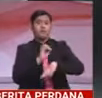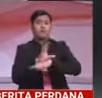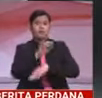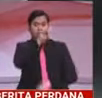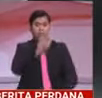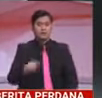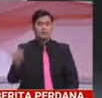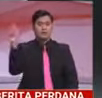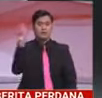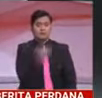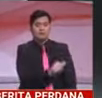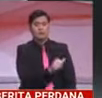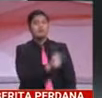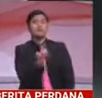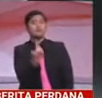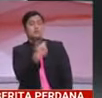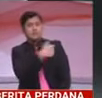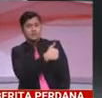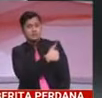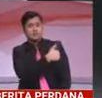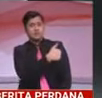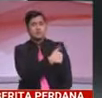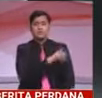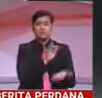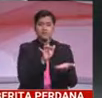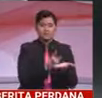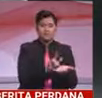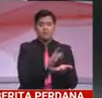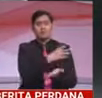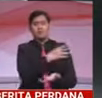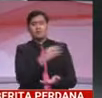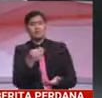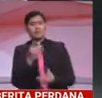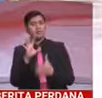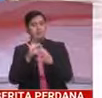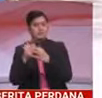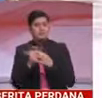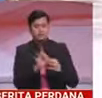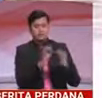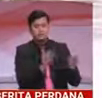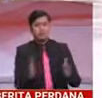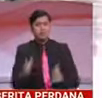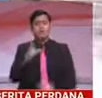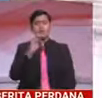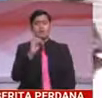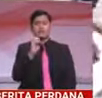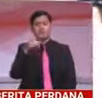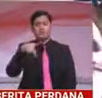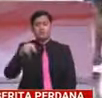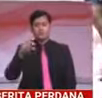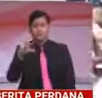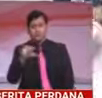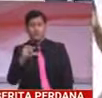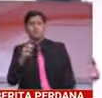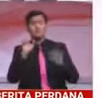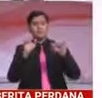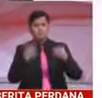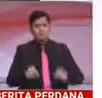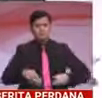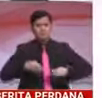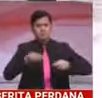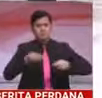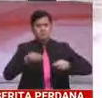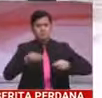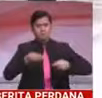pengembangan capacity Adam AS dan kerjasama strategik tegas Azura doping adalah tindakan yang boleh mencemari